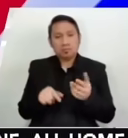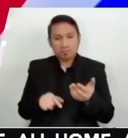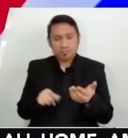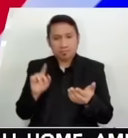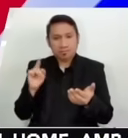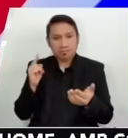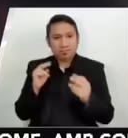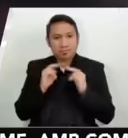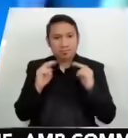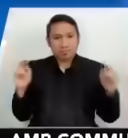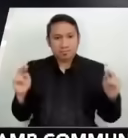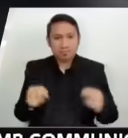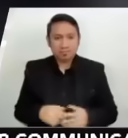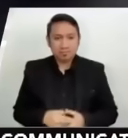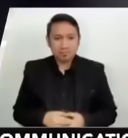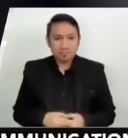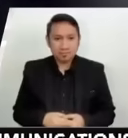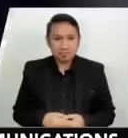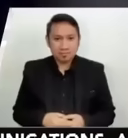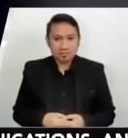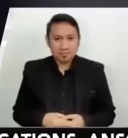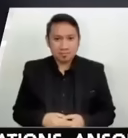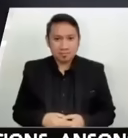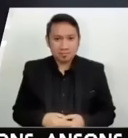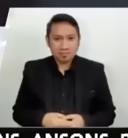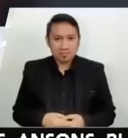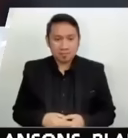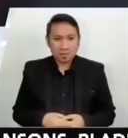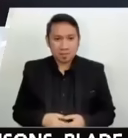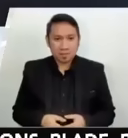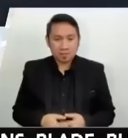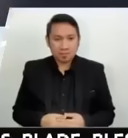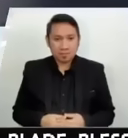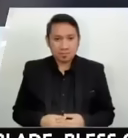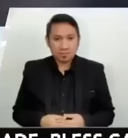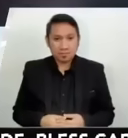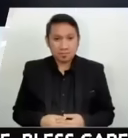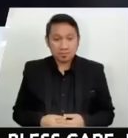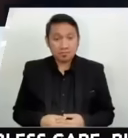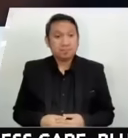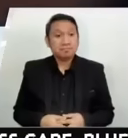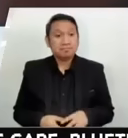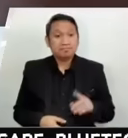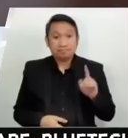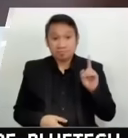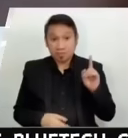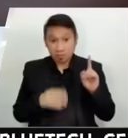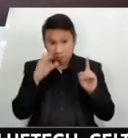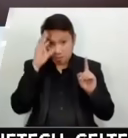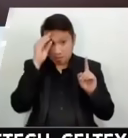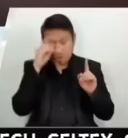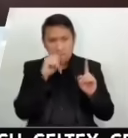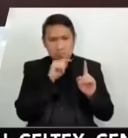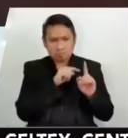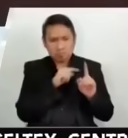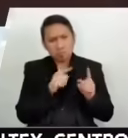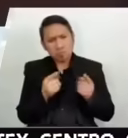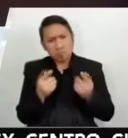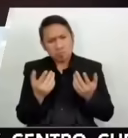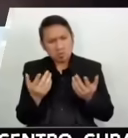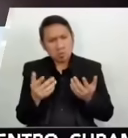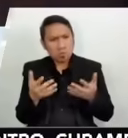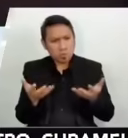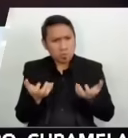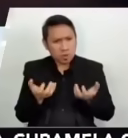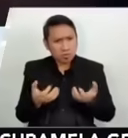Apresto. Deval. Dadayo sana para mag-basketball ang lalaking ito nang silbihan siya